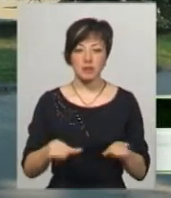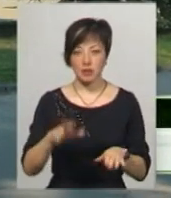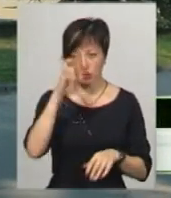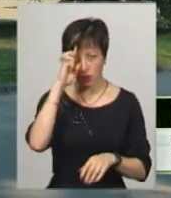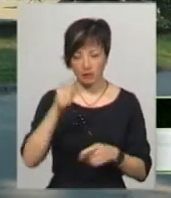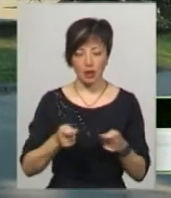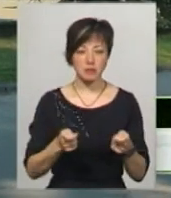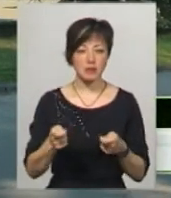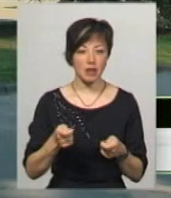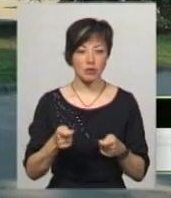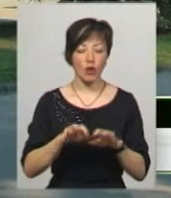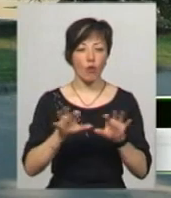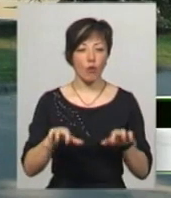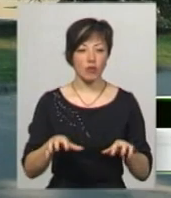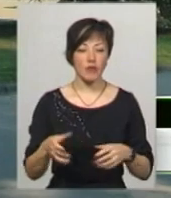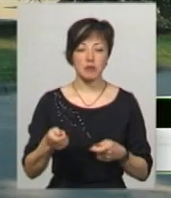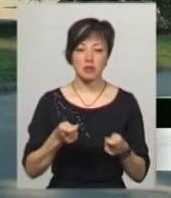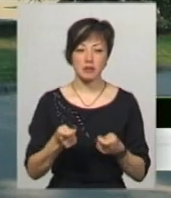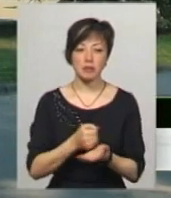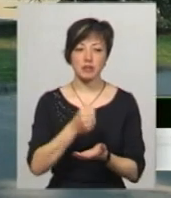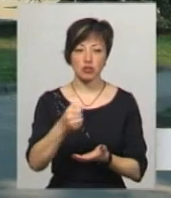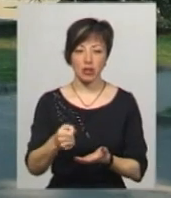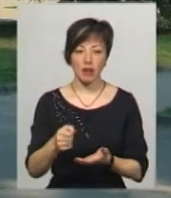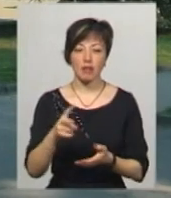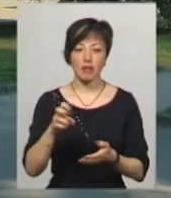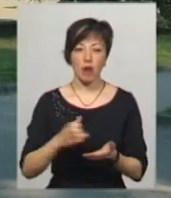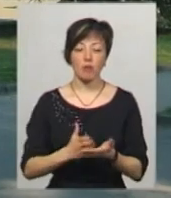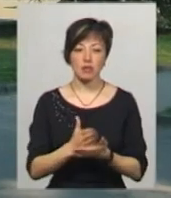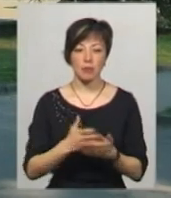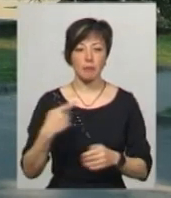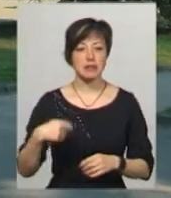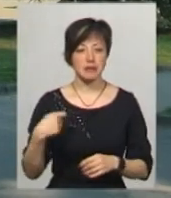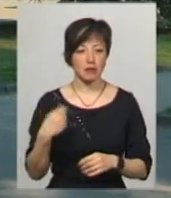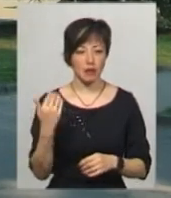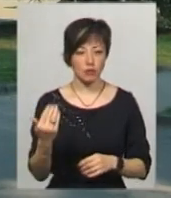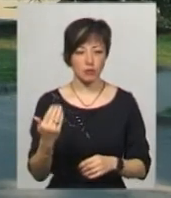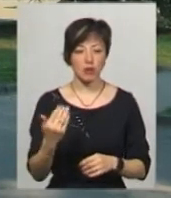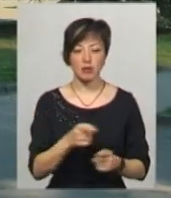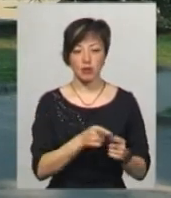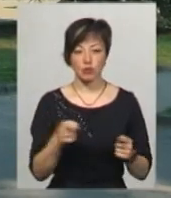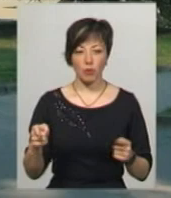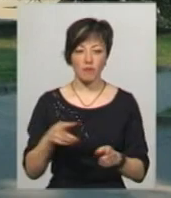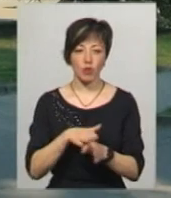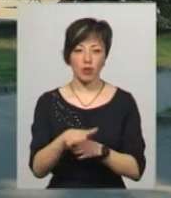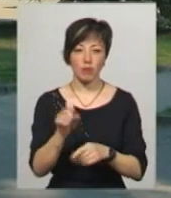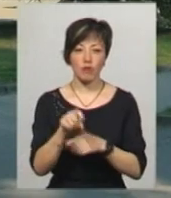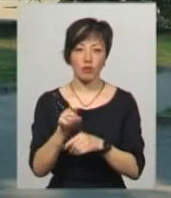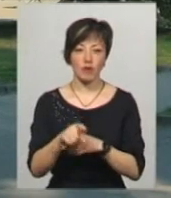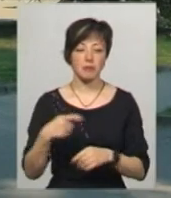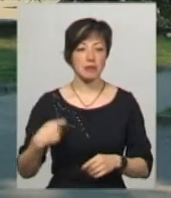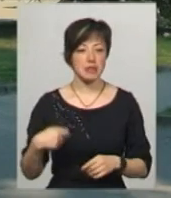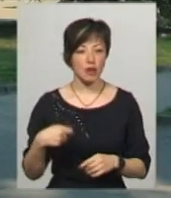державні адміністрації, голови адміністрації призначаються на посади президентом на строк виконання повноважень